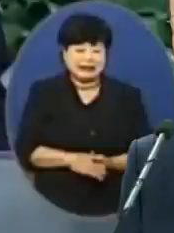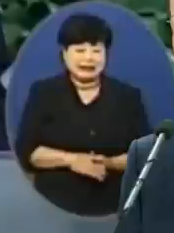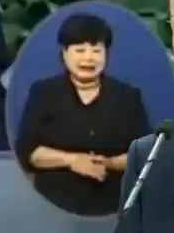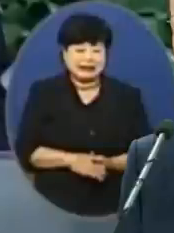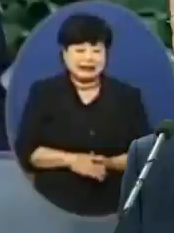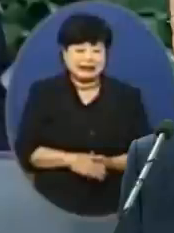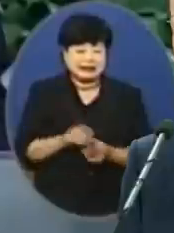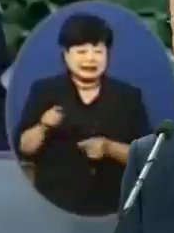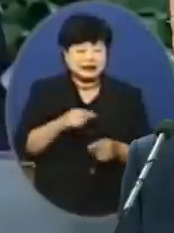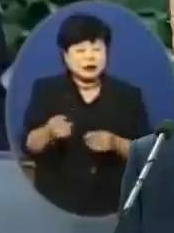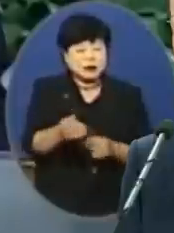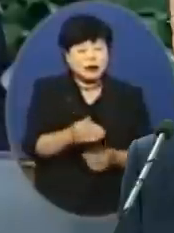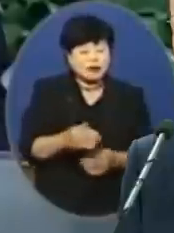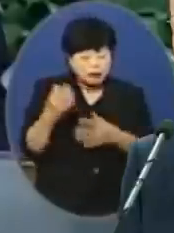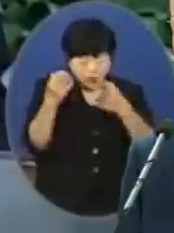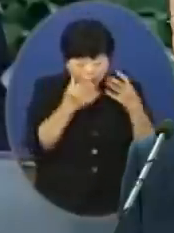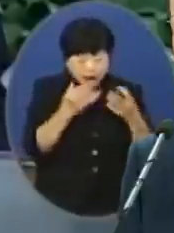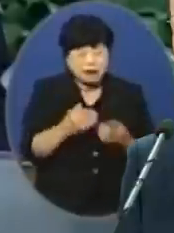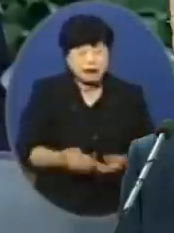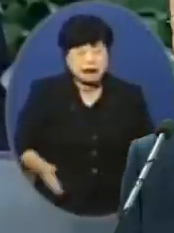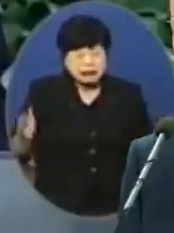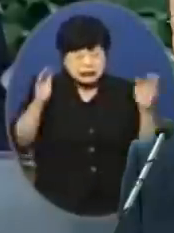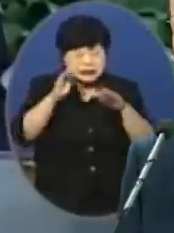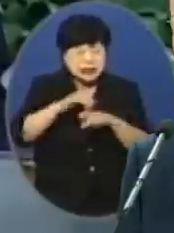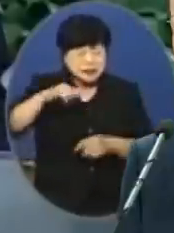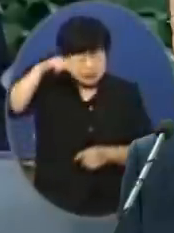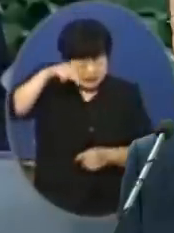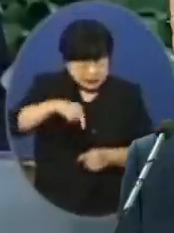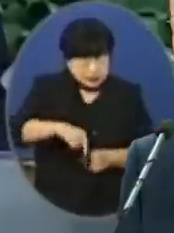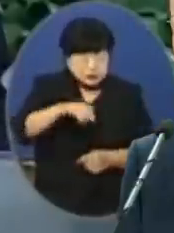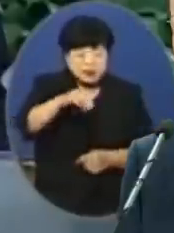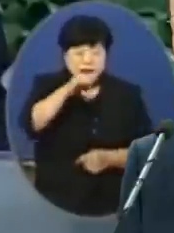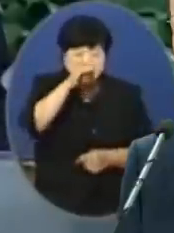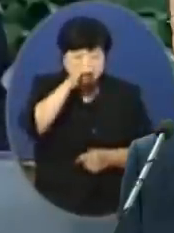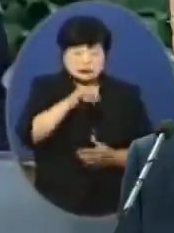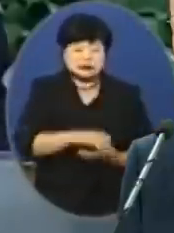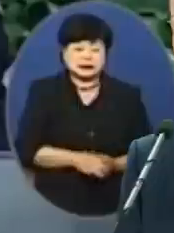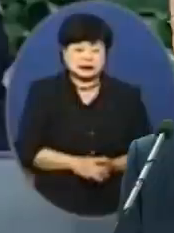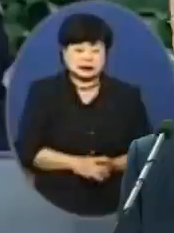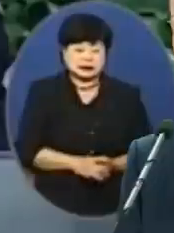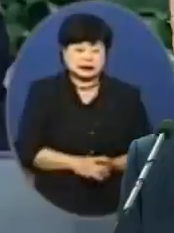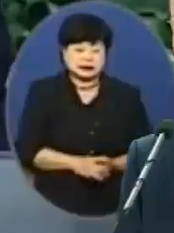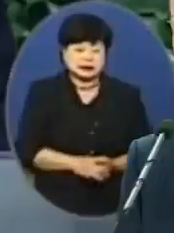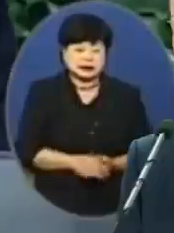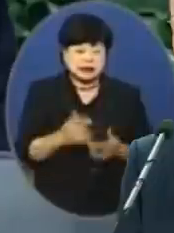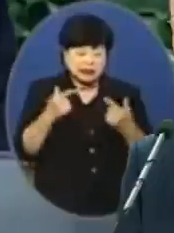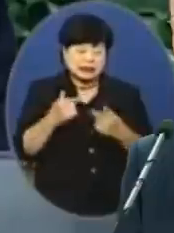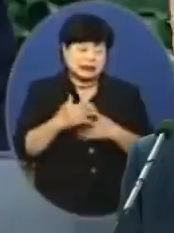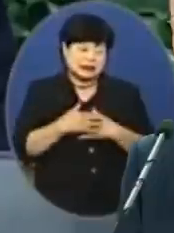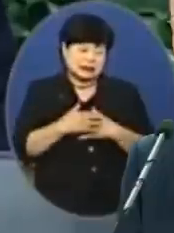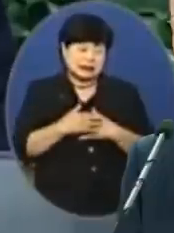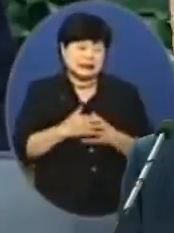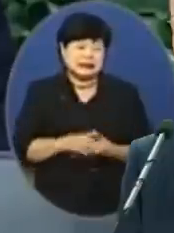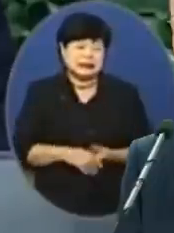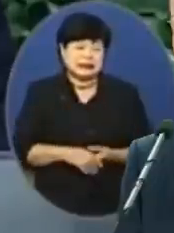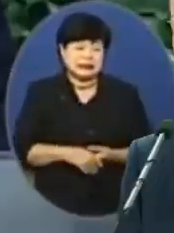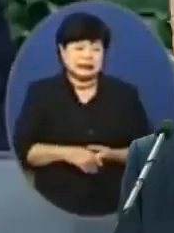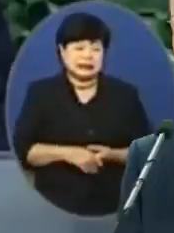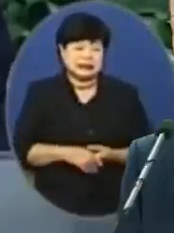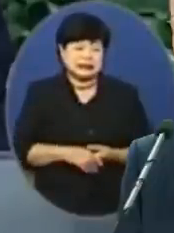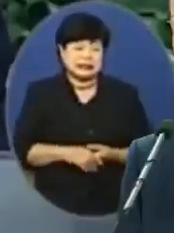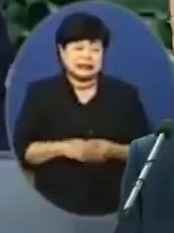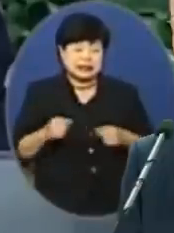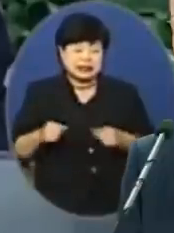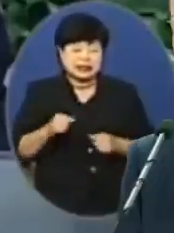그 생활은 공허하고 혼돈하며 호감이 깊음에 있는데 이건 왜 그렇습니까? 그건 내가 다 해줄